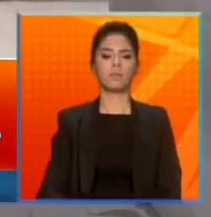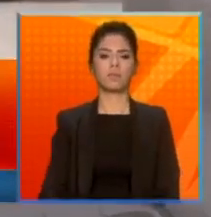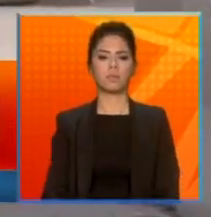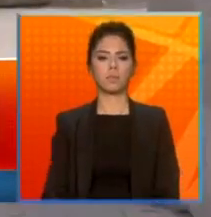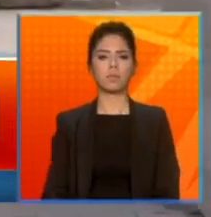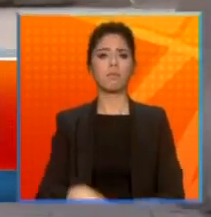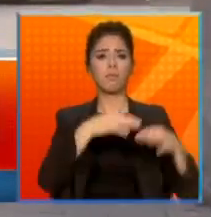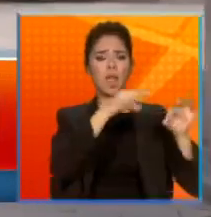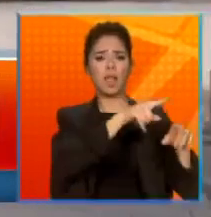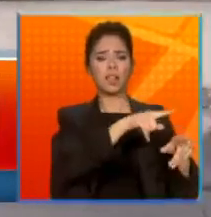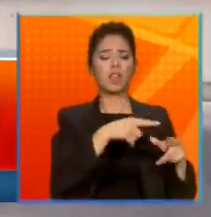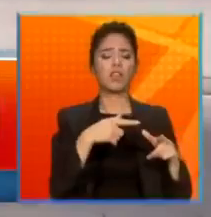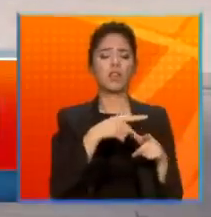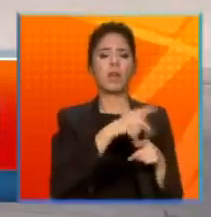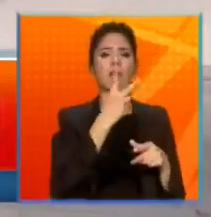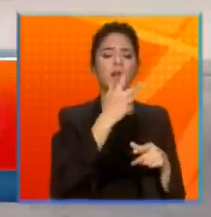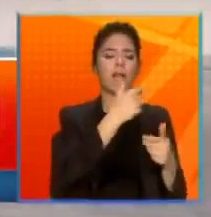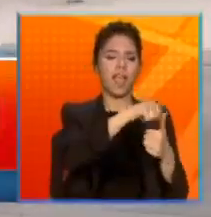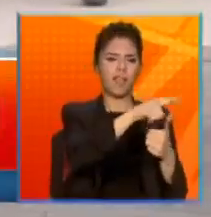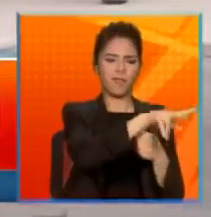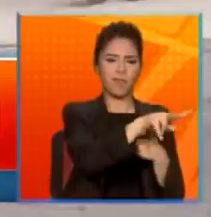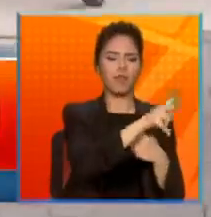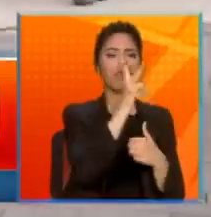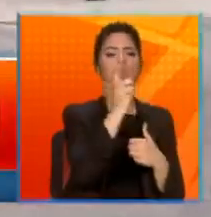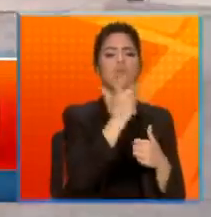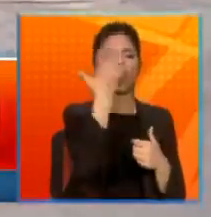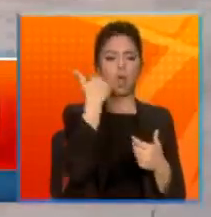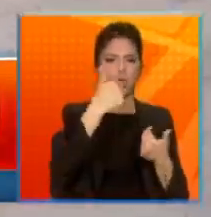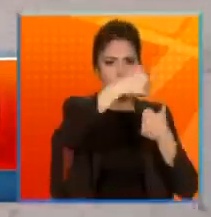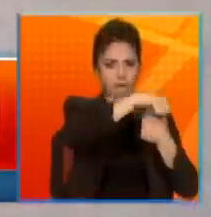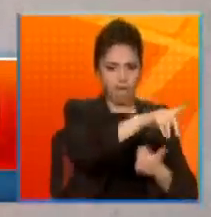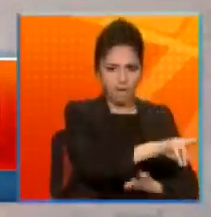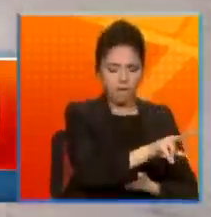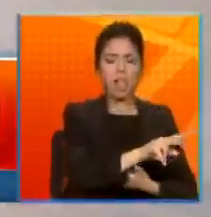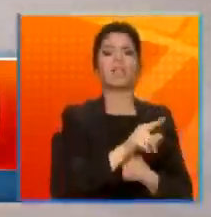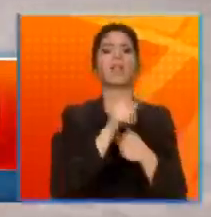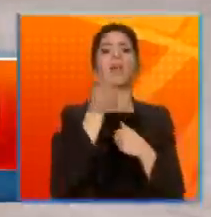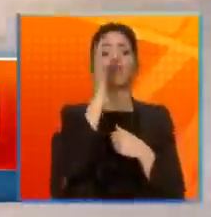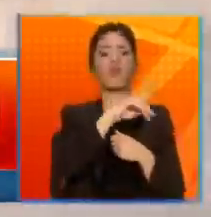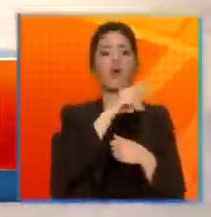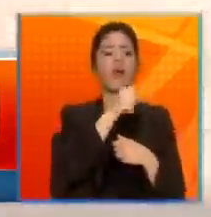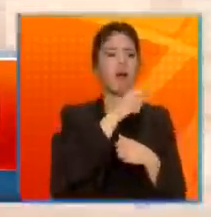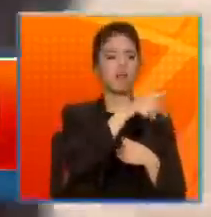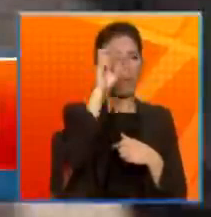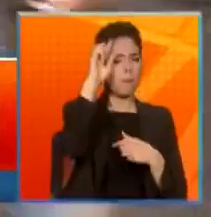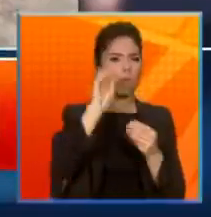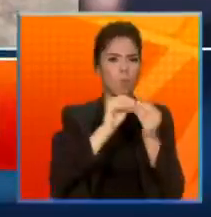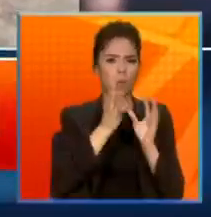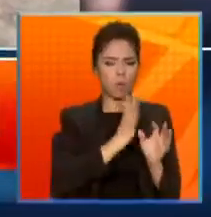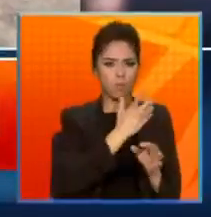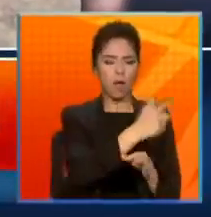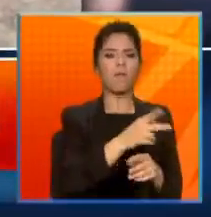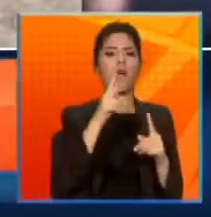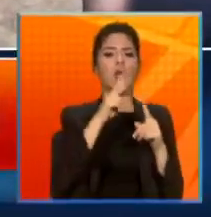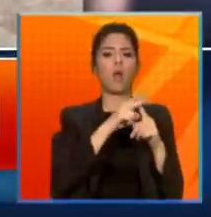kardeşimin. Eskişehirli Fidan çifti 3 yıl önce evlenmişti. İddia o ki Ferhat Fidan'ın psikolojik sorunları vardı. Bu yüzden polisi